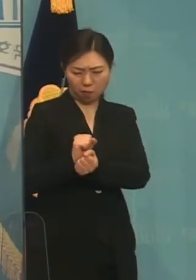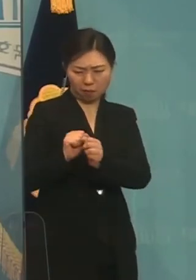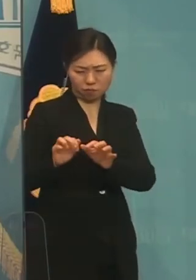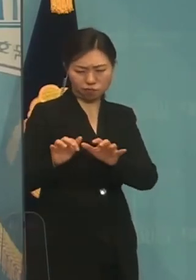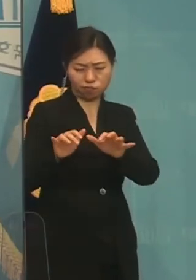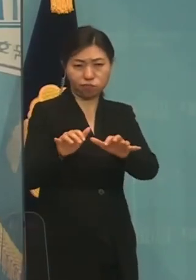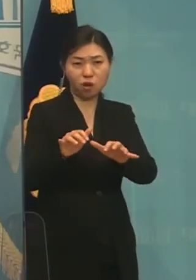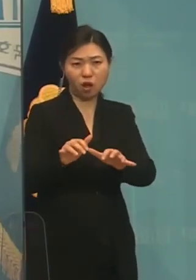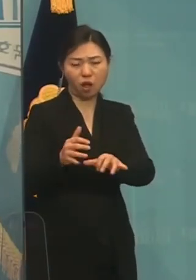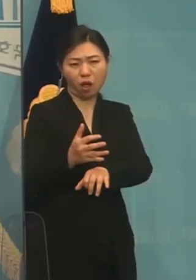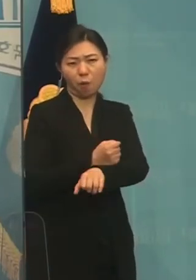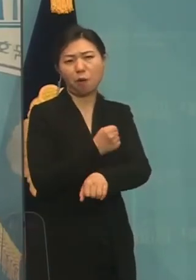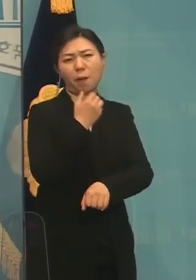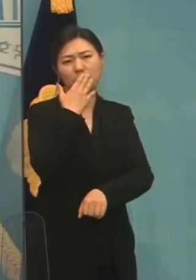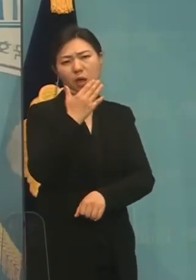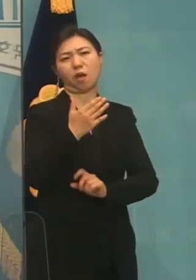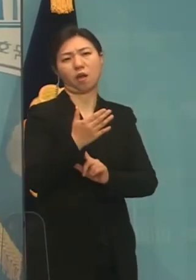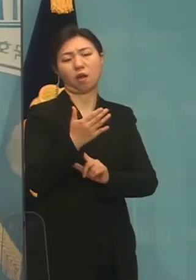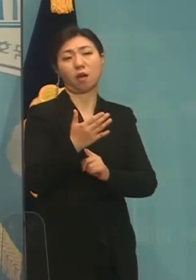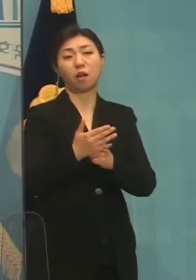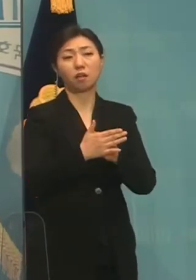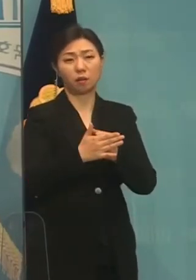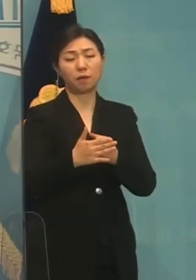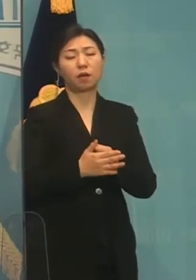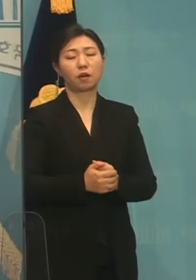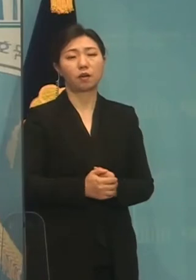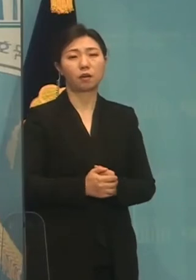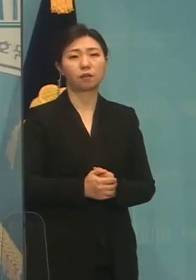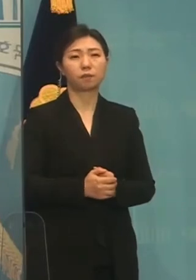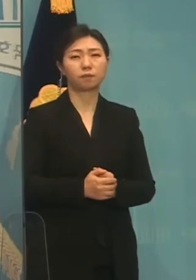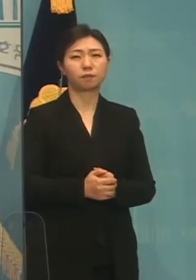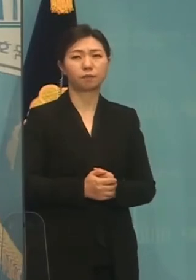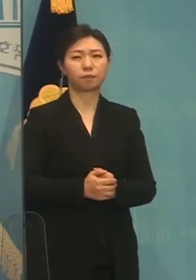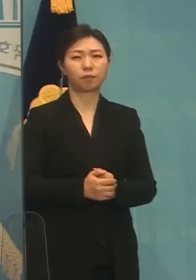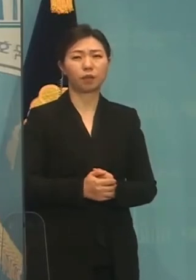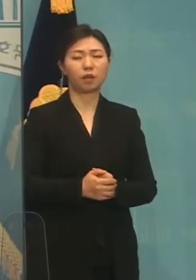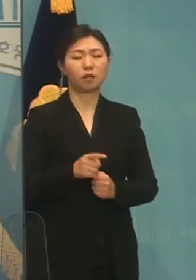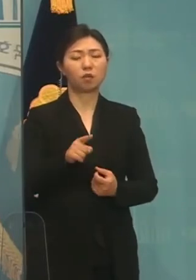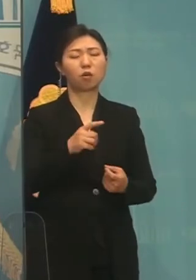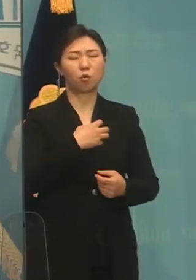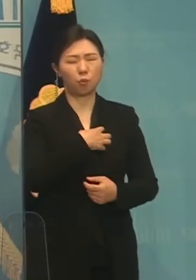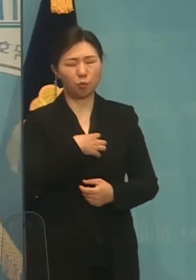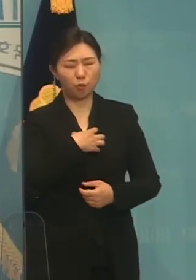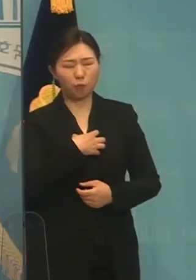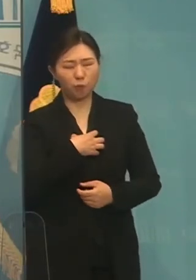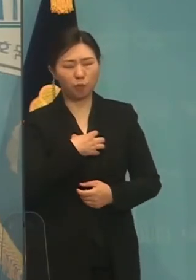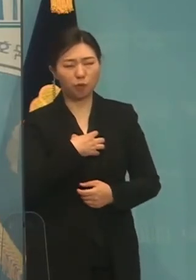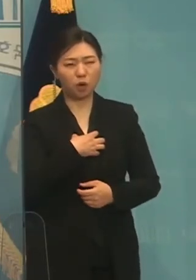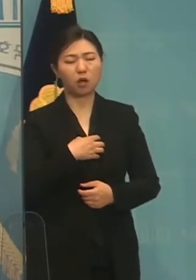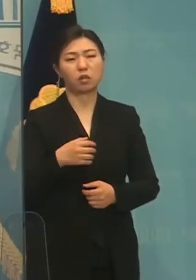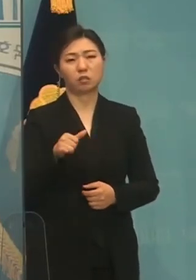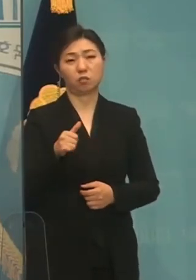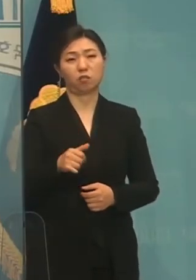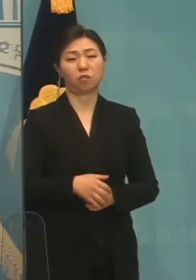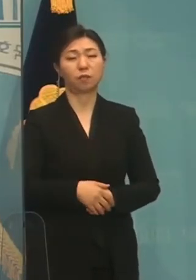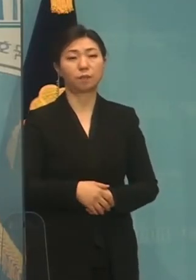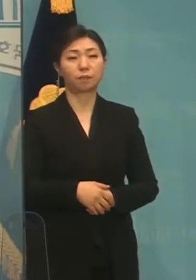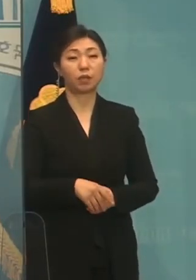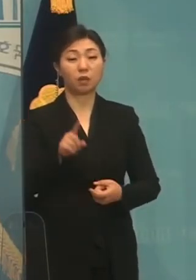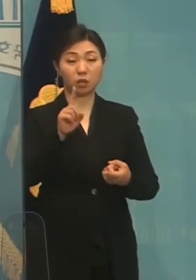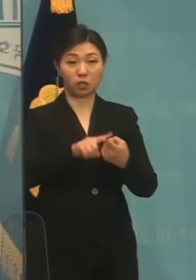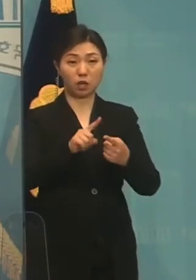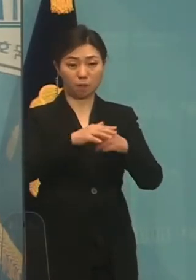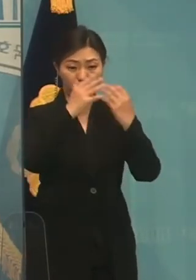팬데믹을 일으키는 그런 계기가 되어서 안 되겠다라고 하는 우려도 아울러 가지고 있다는 말씀을 드립니다. 이런